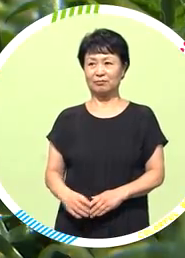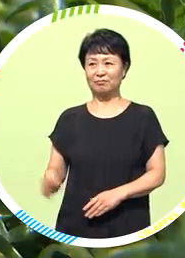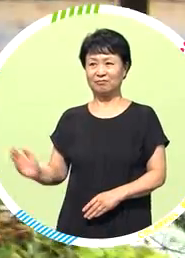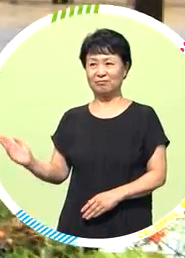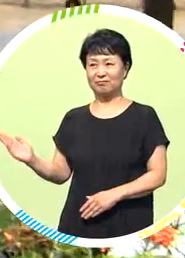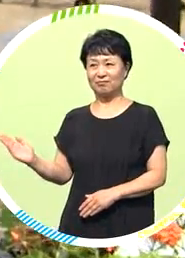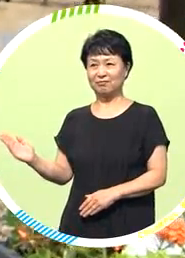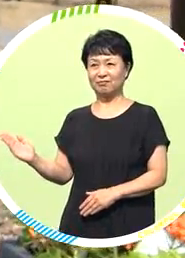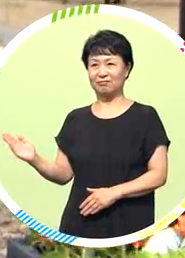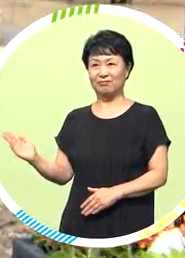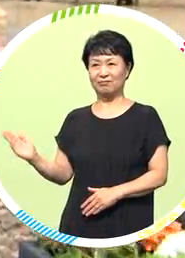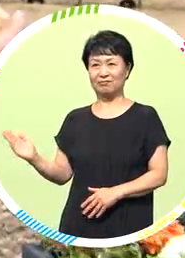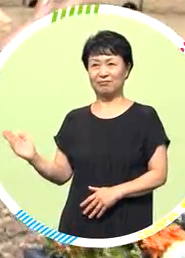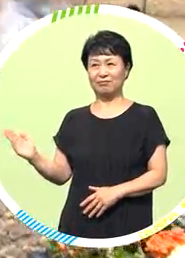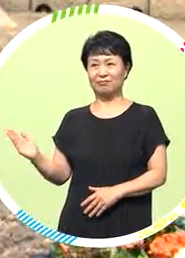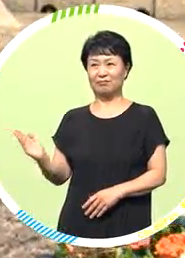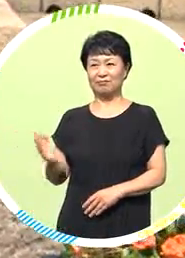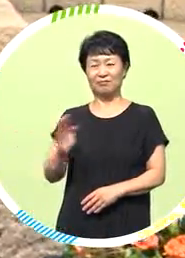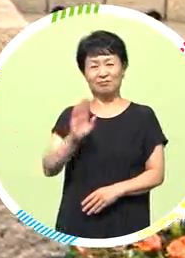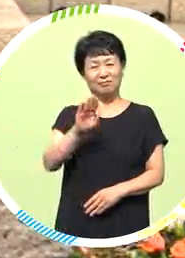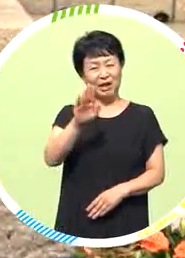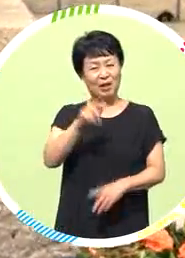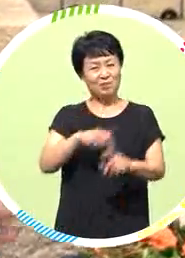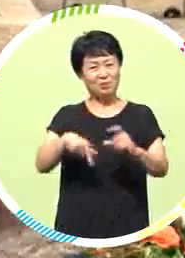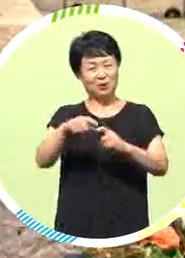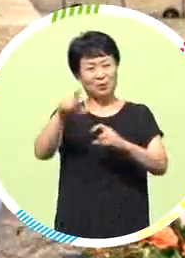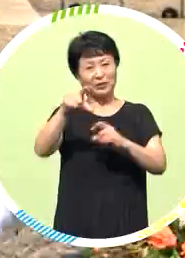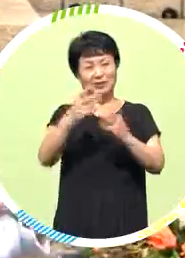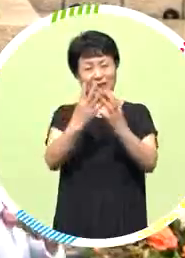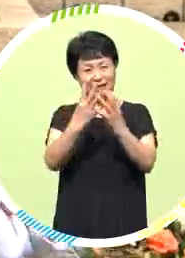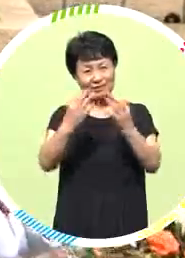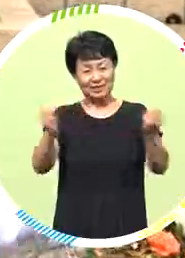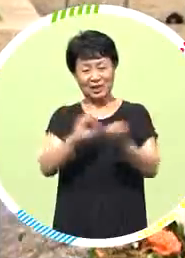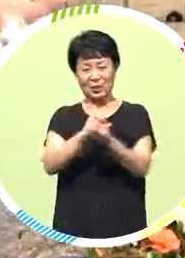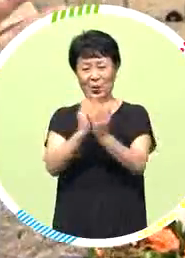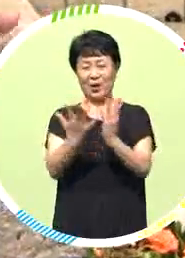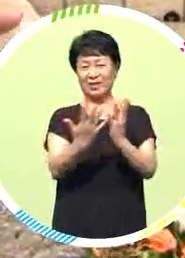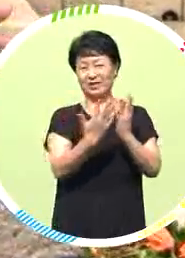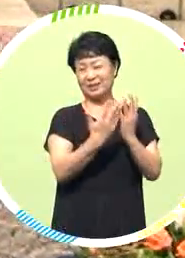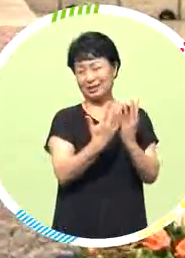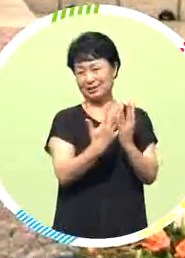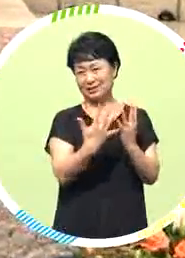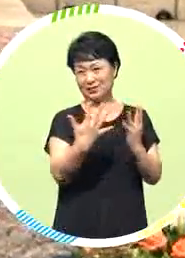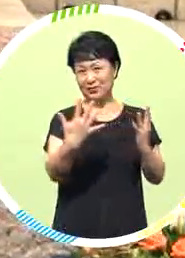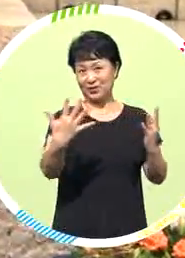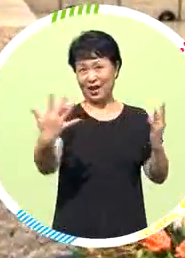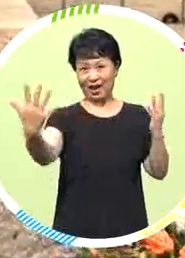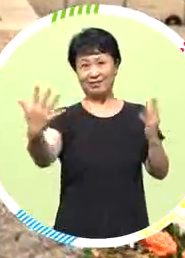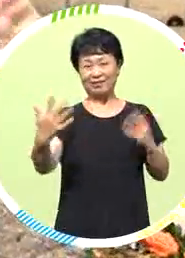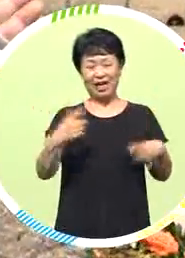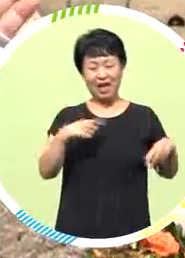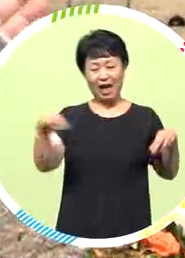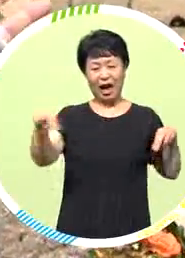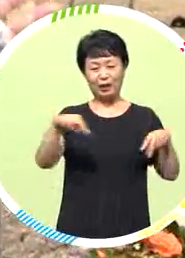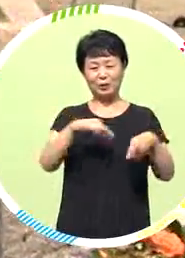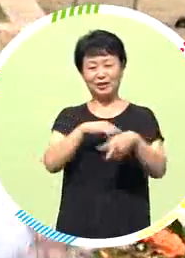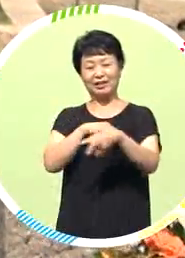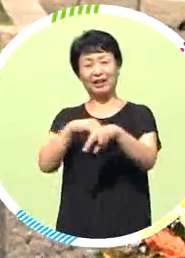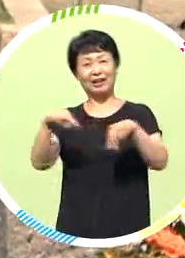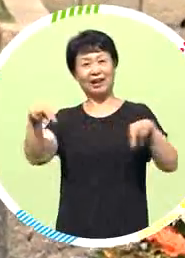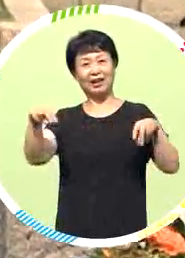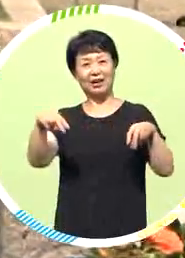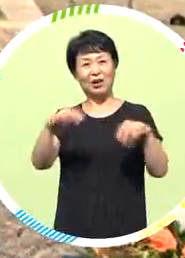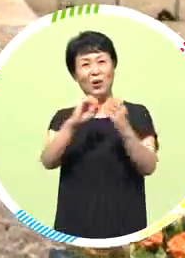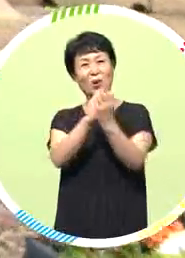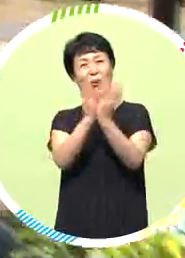ん、もっともっとたくさん並んでいるところで、皆さんにこう歩きながら楽しんでいただけるといい